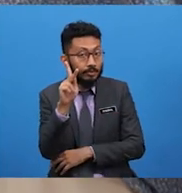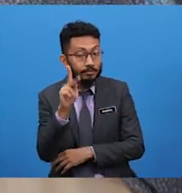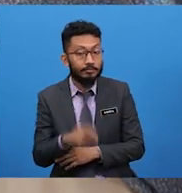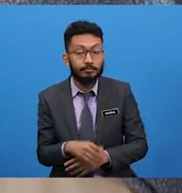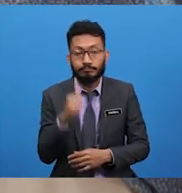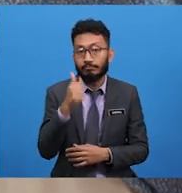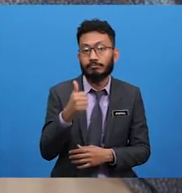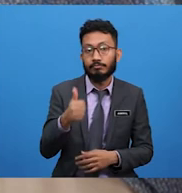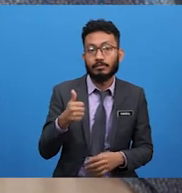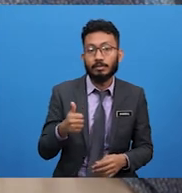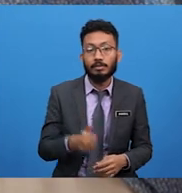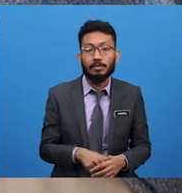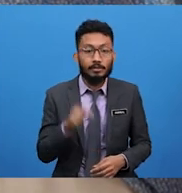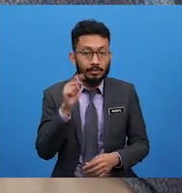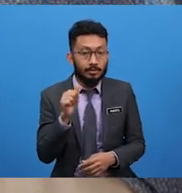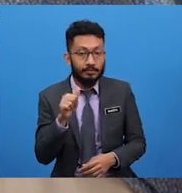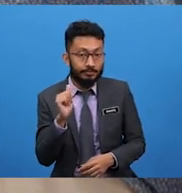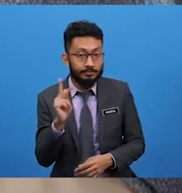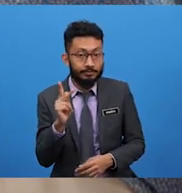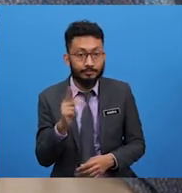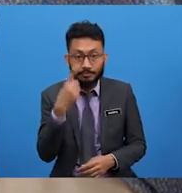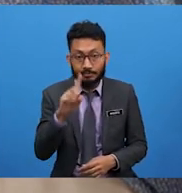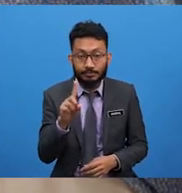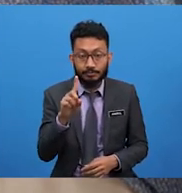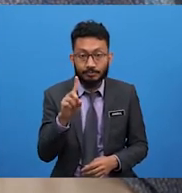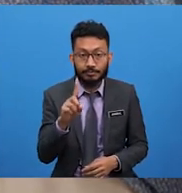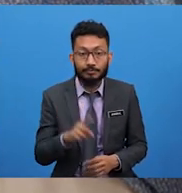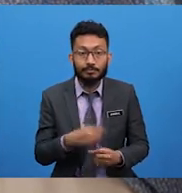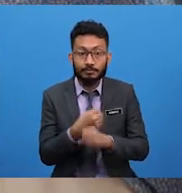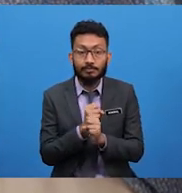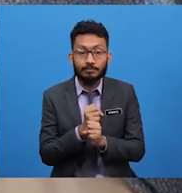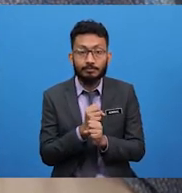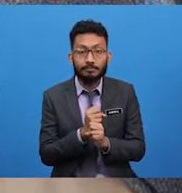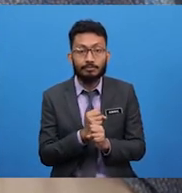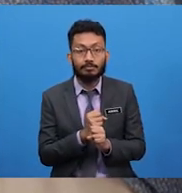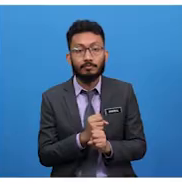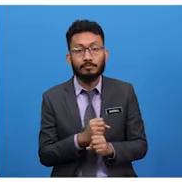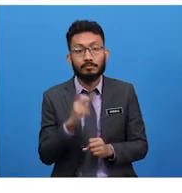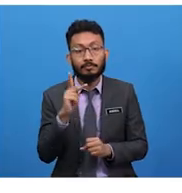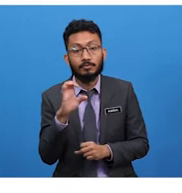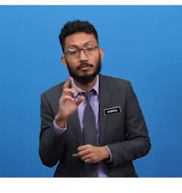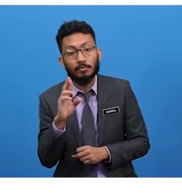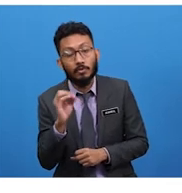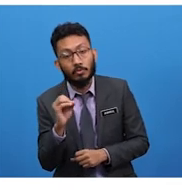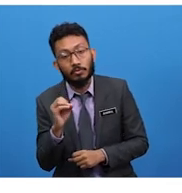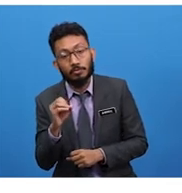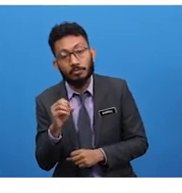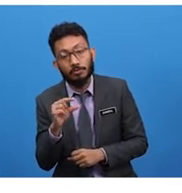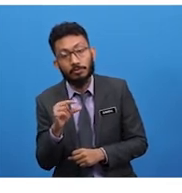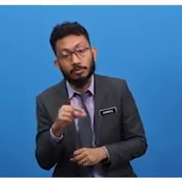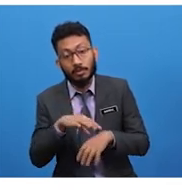Ya, bagus! Titik K adalah untuk membentuk keruk lengan. Setelah